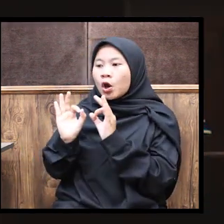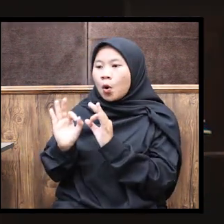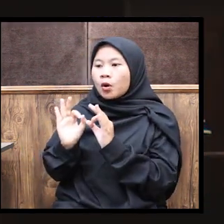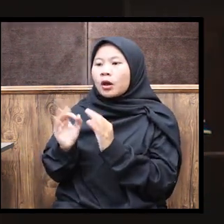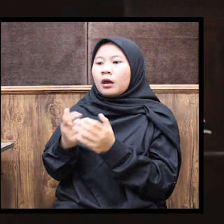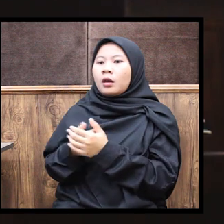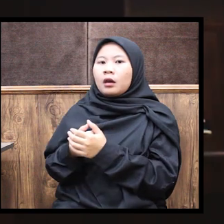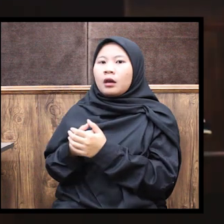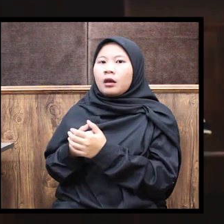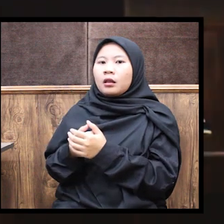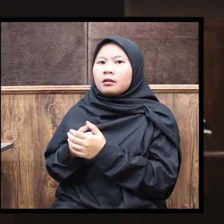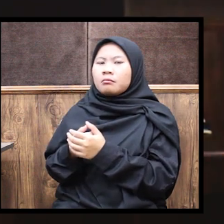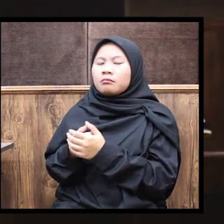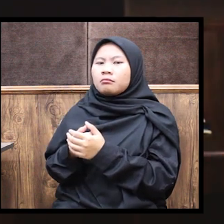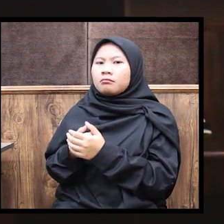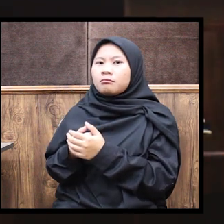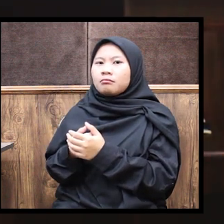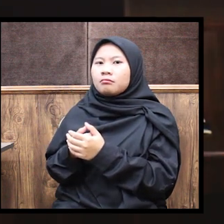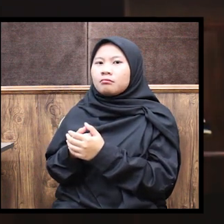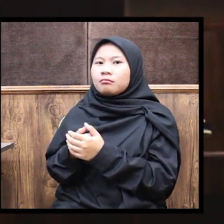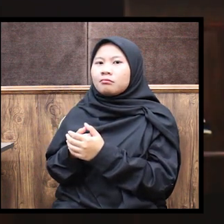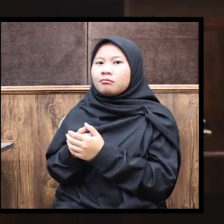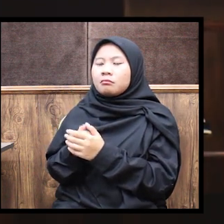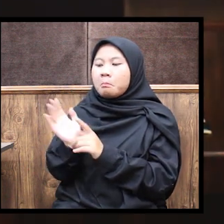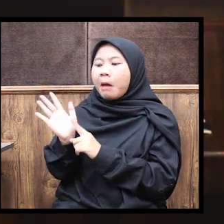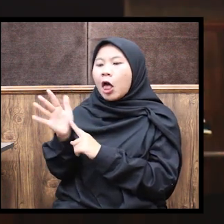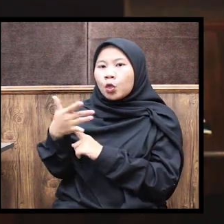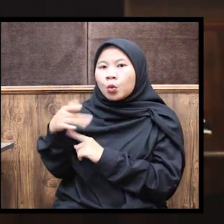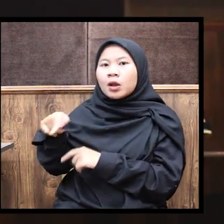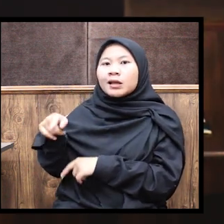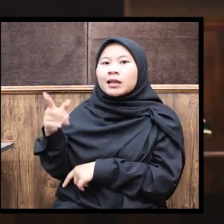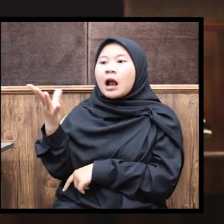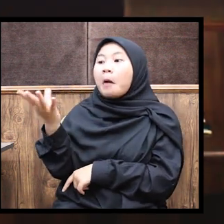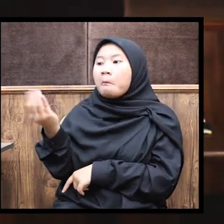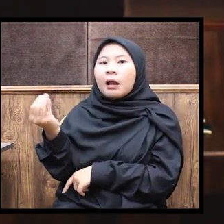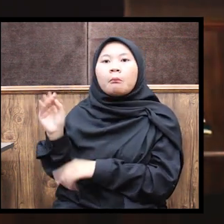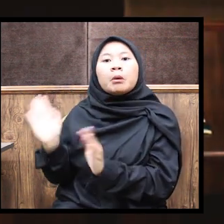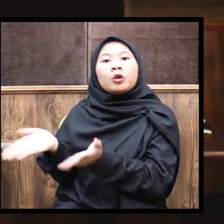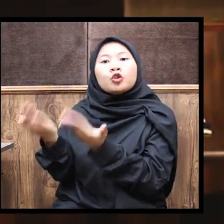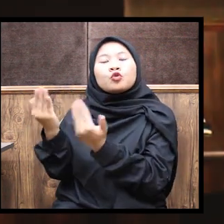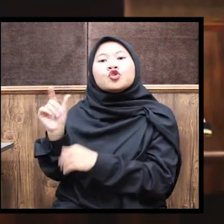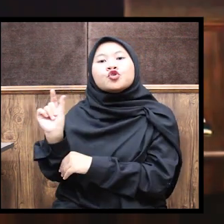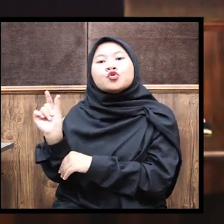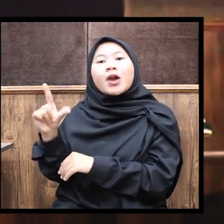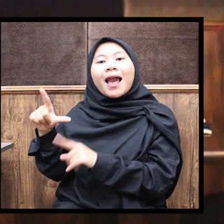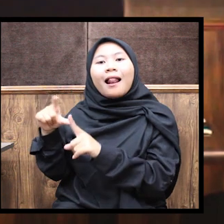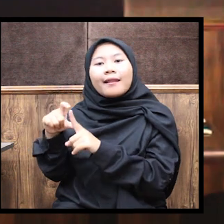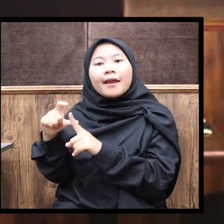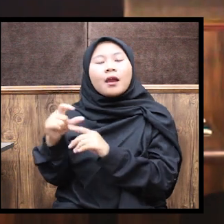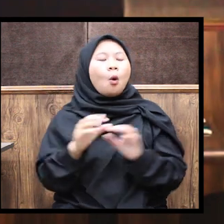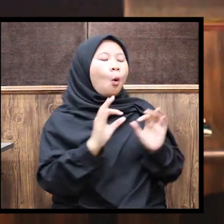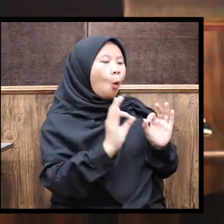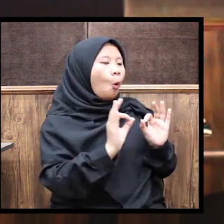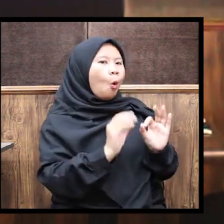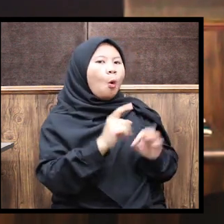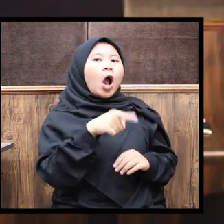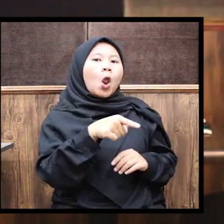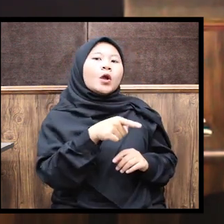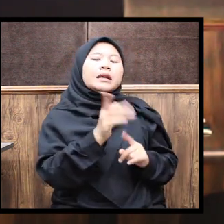Bantul di Kapan sudah membentuk LD itu Pak Oh I kalau di Kabupaten Bantul